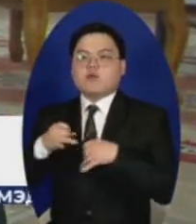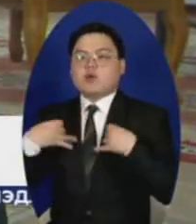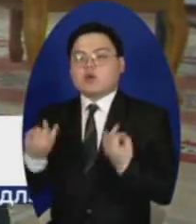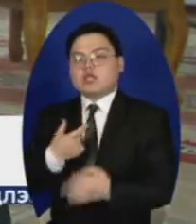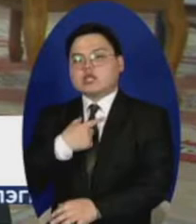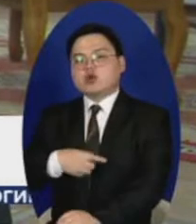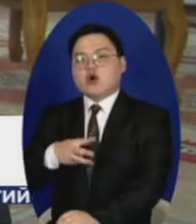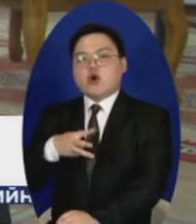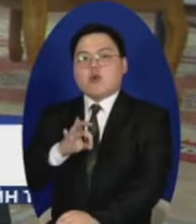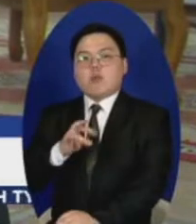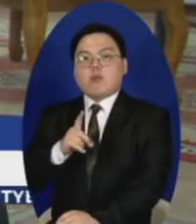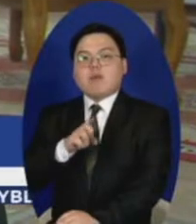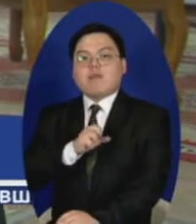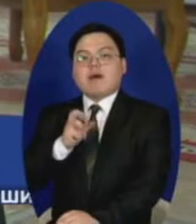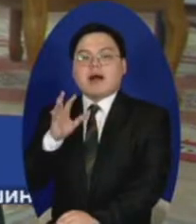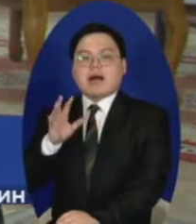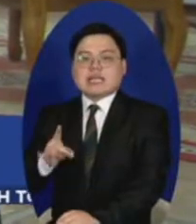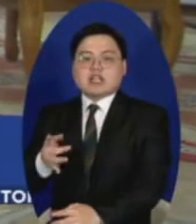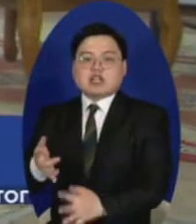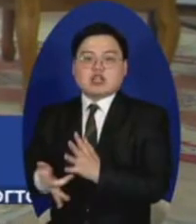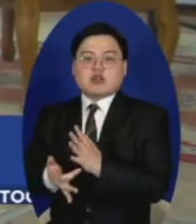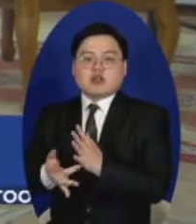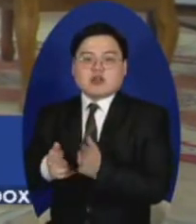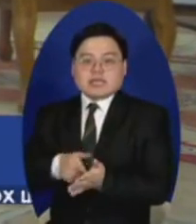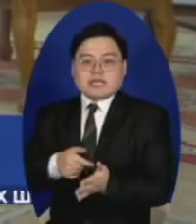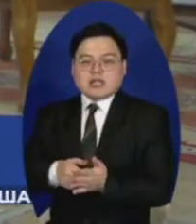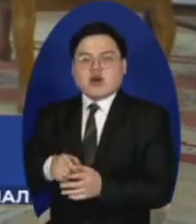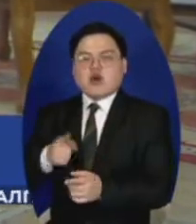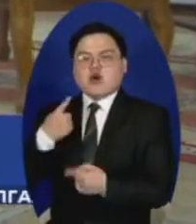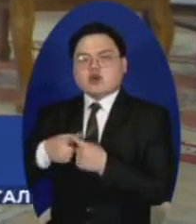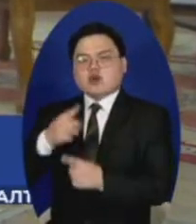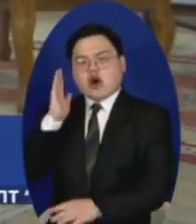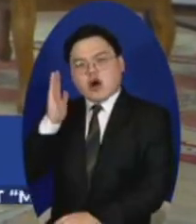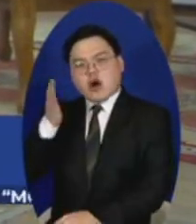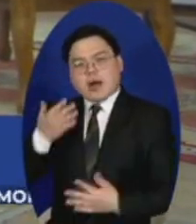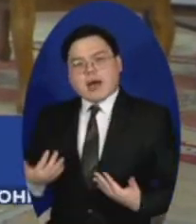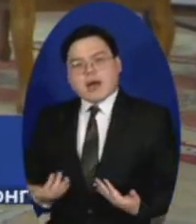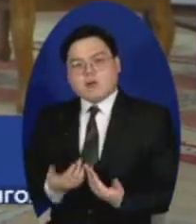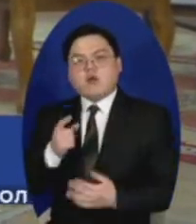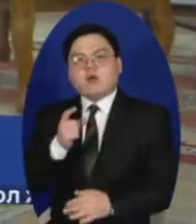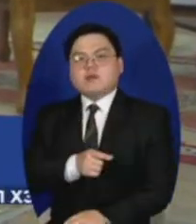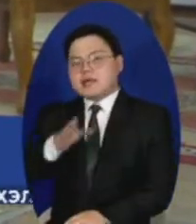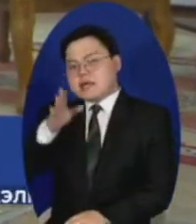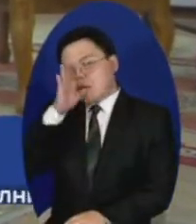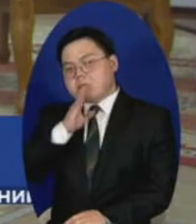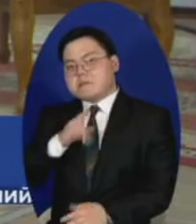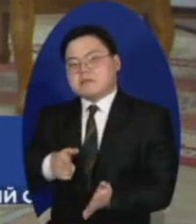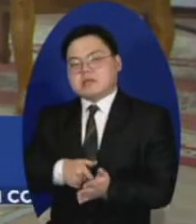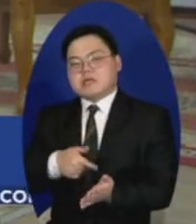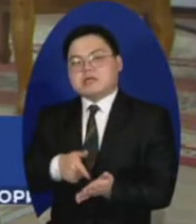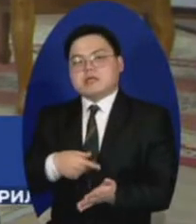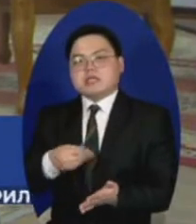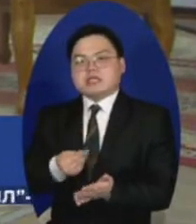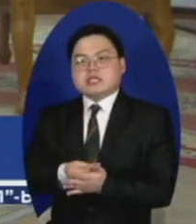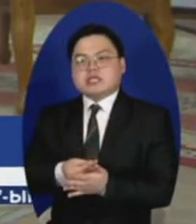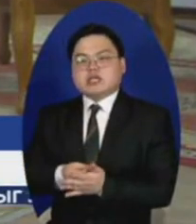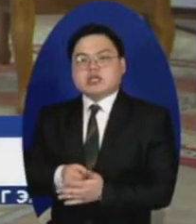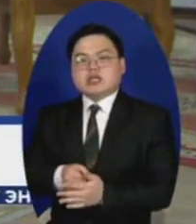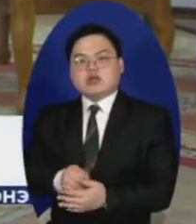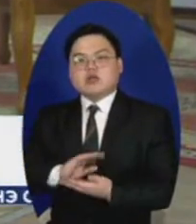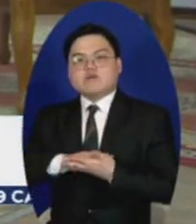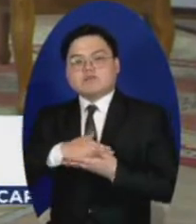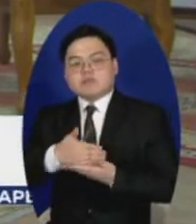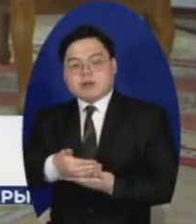энэ тоног техник хэрэгсэл бол одоо хөдөө орон нутгийн захиалгын гарын нутгад маш их хэрэгтэй. За ялангуяа зөөврийн